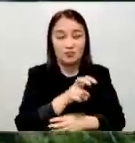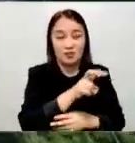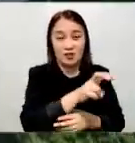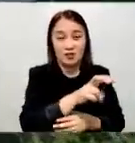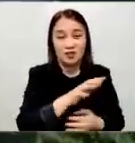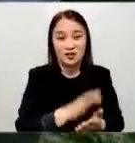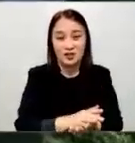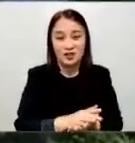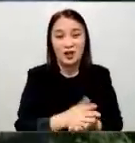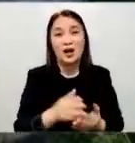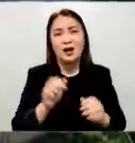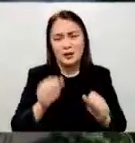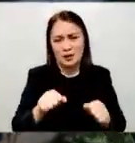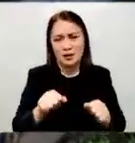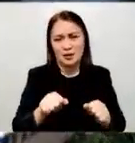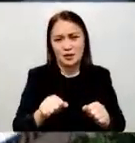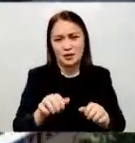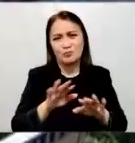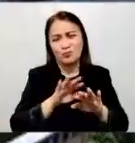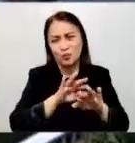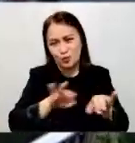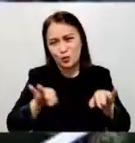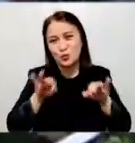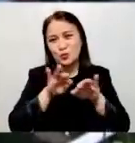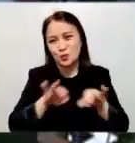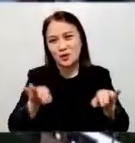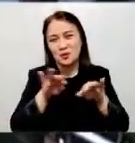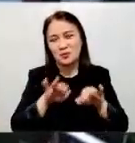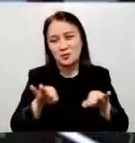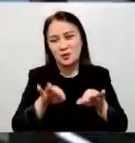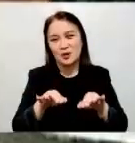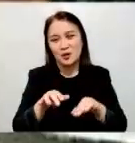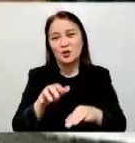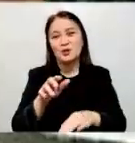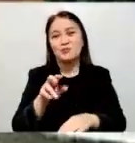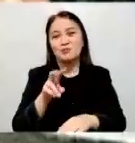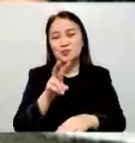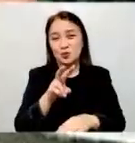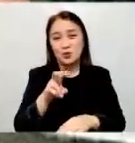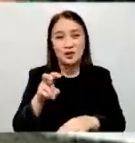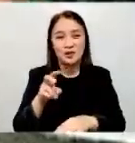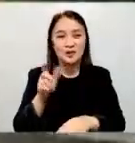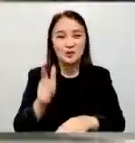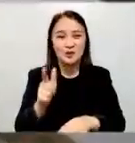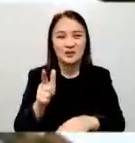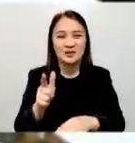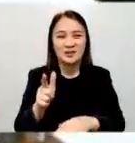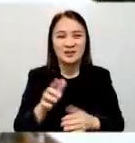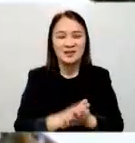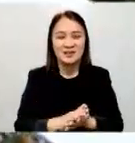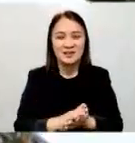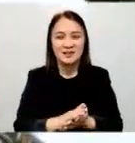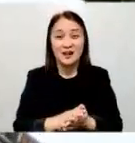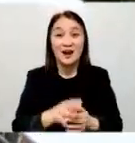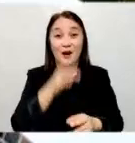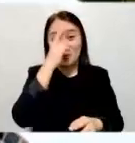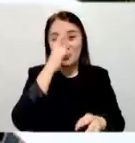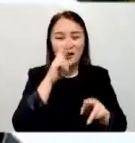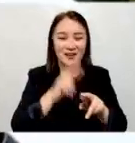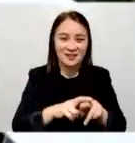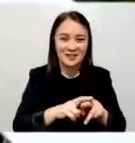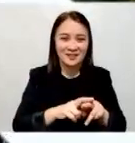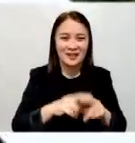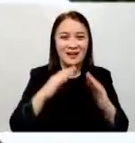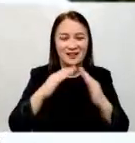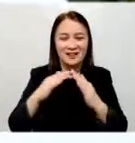to go swimming, it's ₱220. Makakapag-swimming ka na, then you rent a cottage. Madaling maka-achieve ang